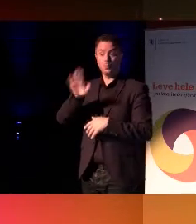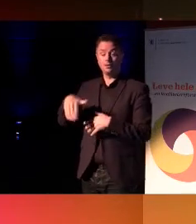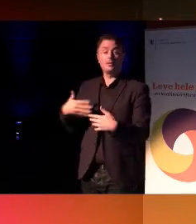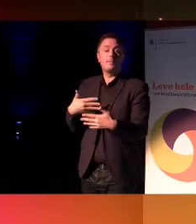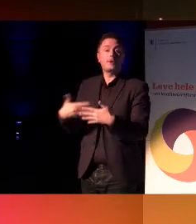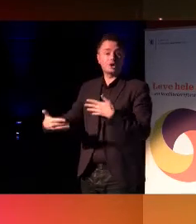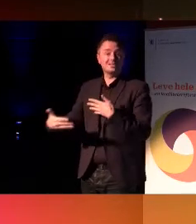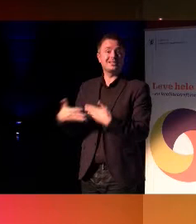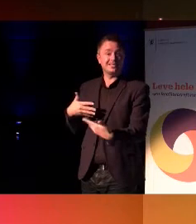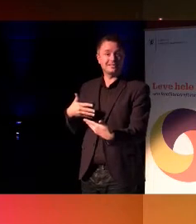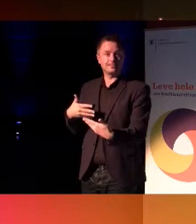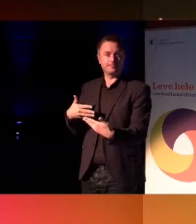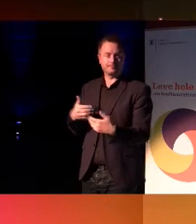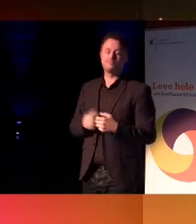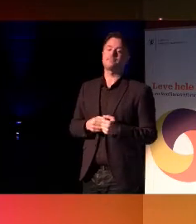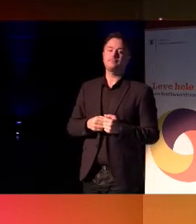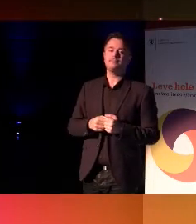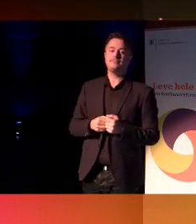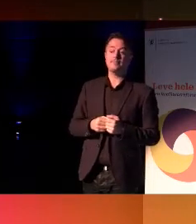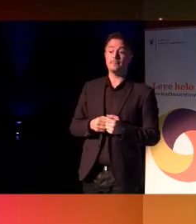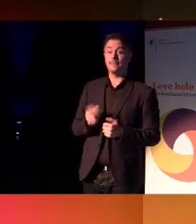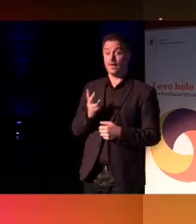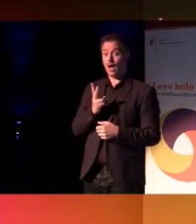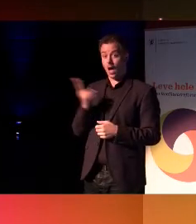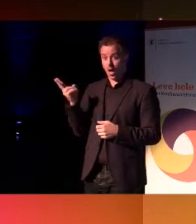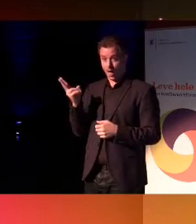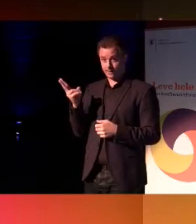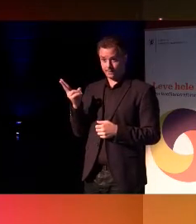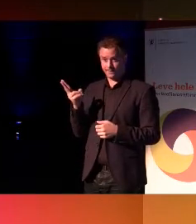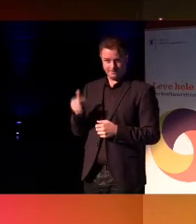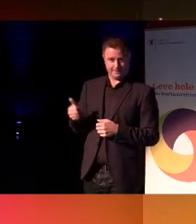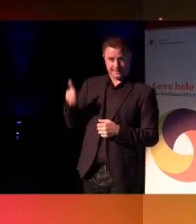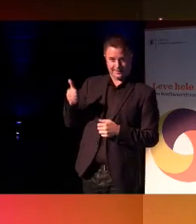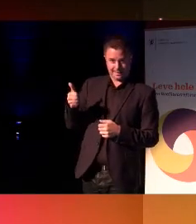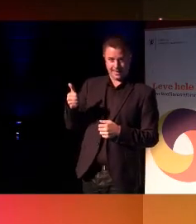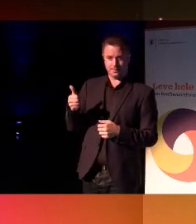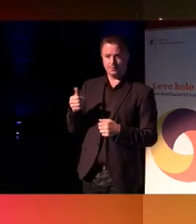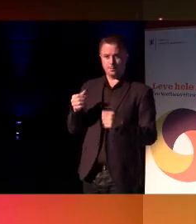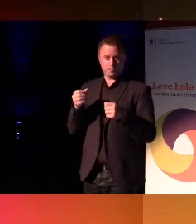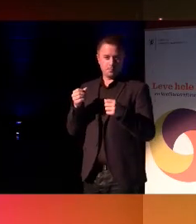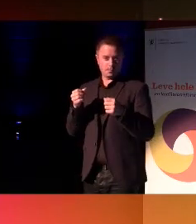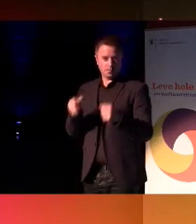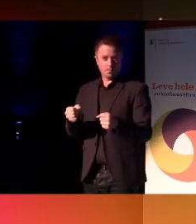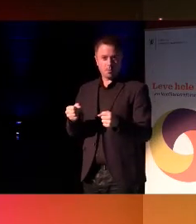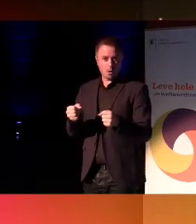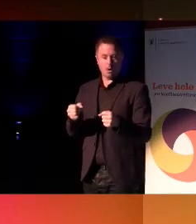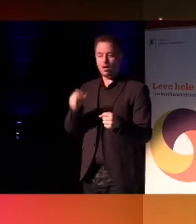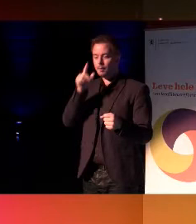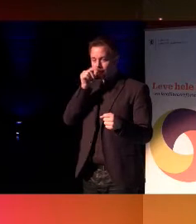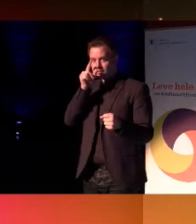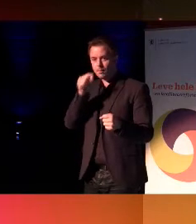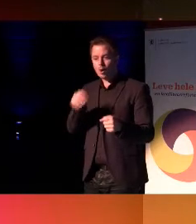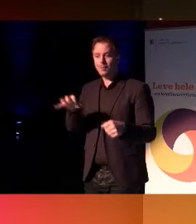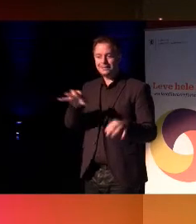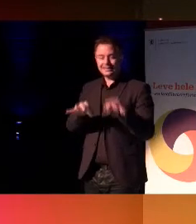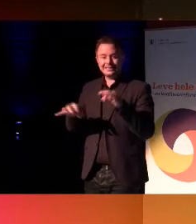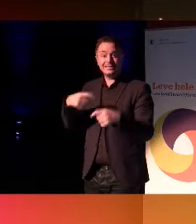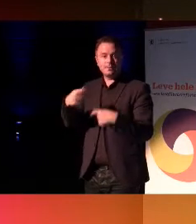Og så det en annen grenseflate som helt avgjørende for å sikre at man bruker legemidler på en trygg og god måte.